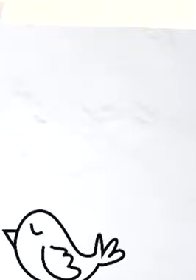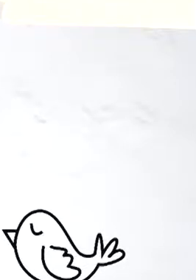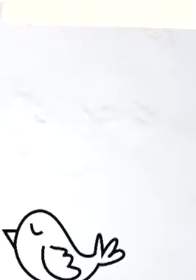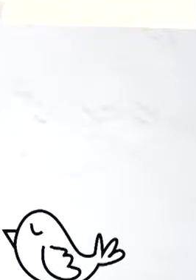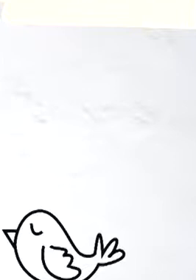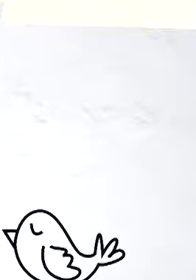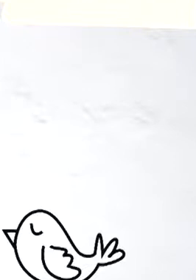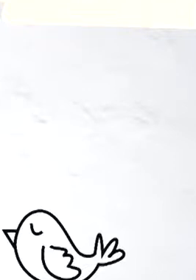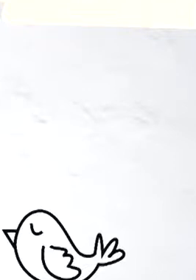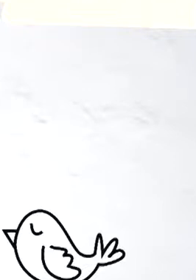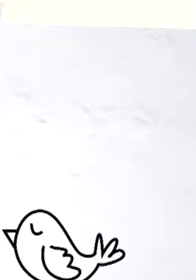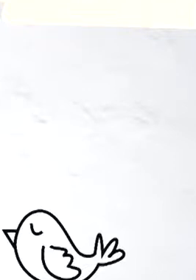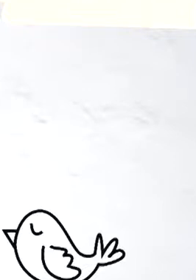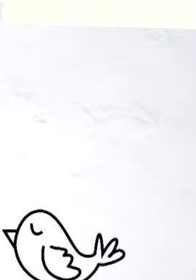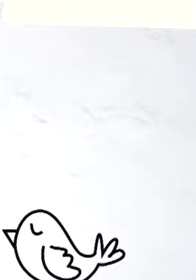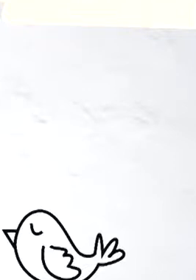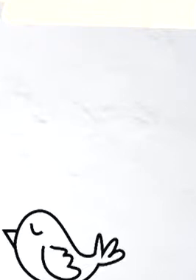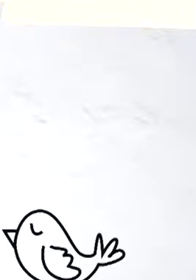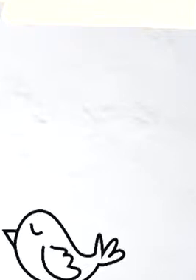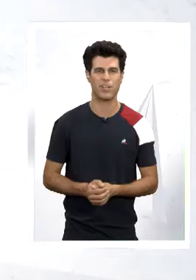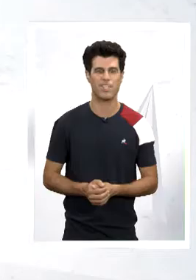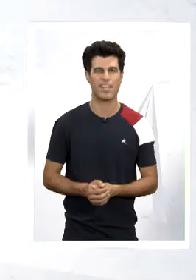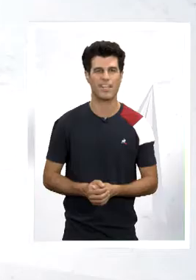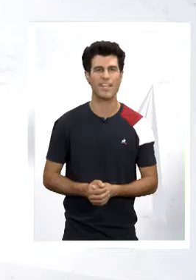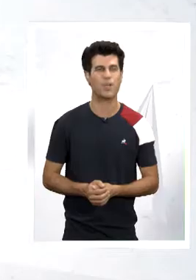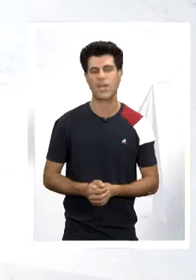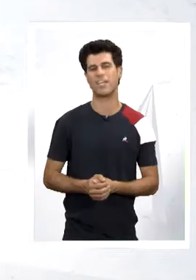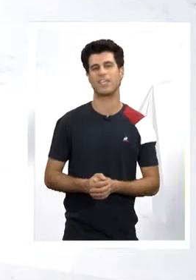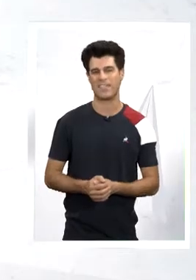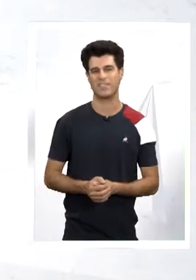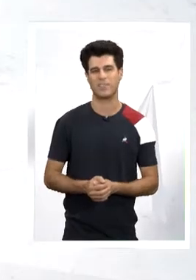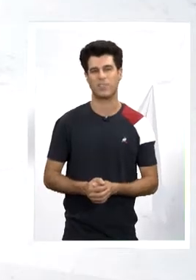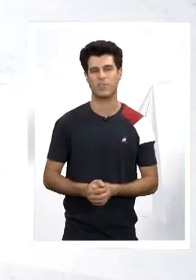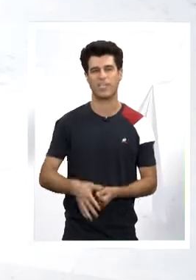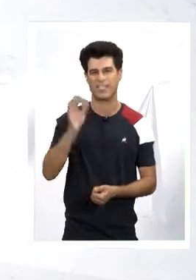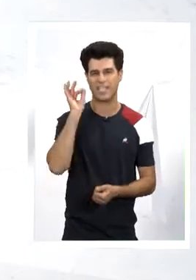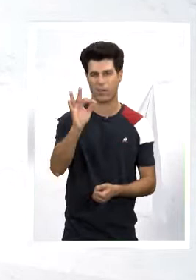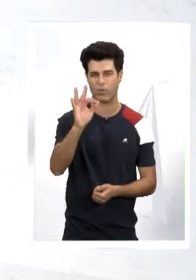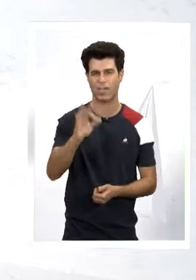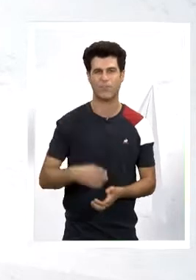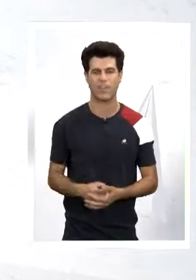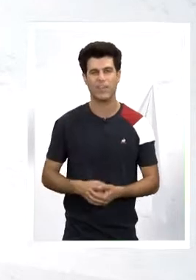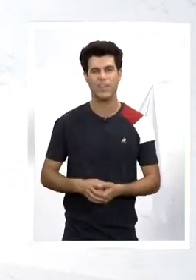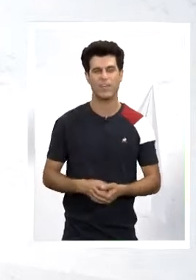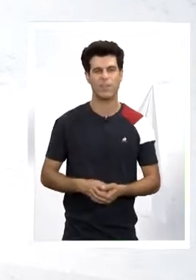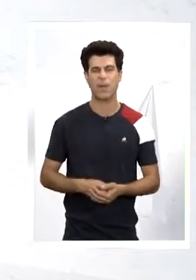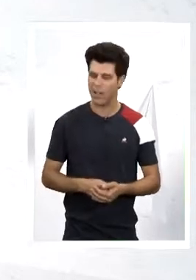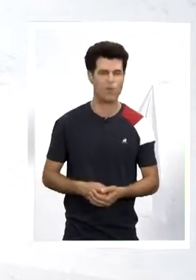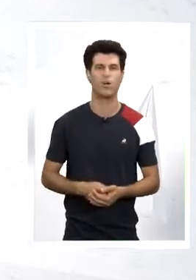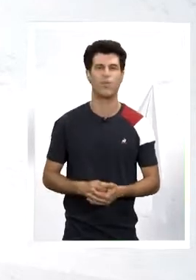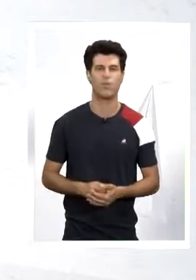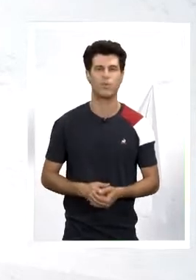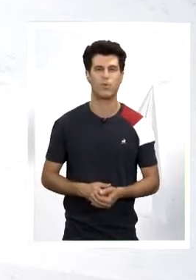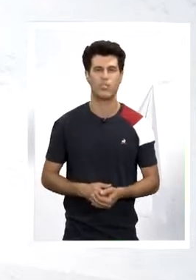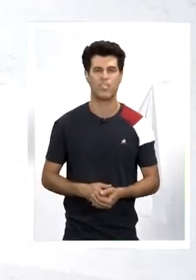וליהנות ביחד עם סבא וסבתא. שיר, אני רוצה להגיד לך תודה ענקית ותמשיכי לצייר כל כך יפה,